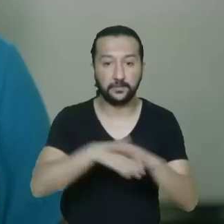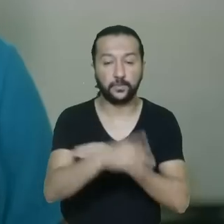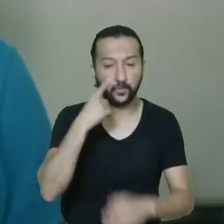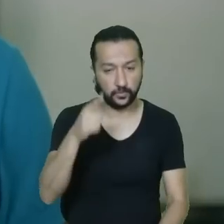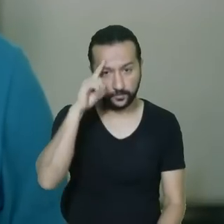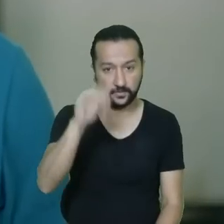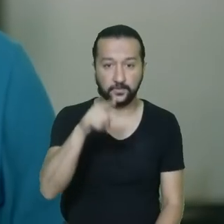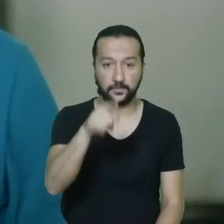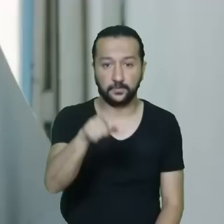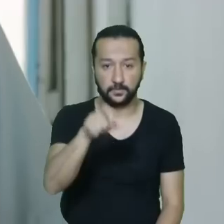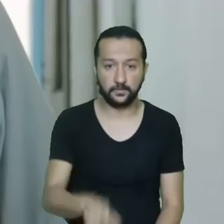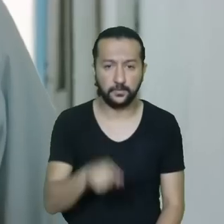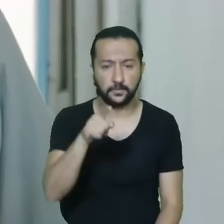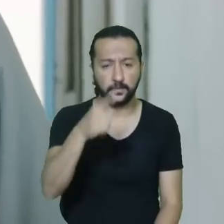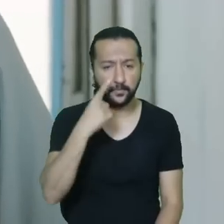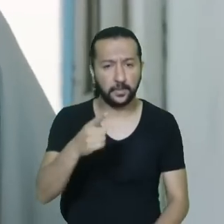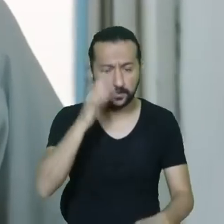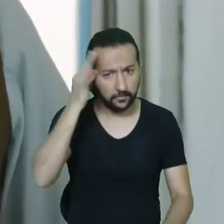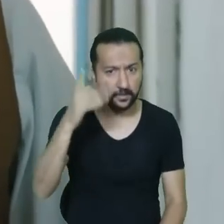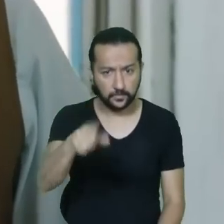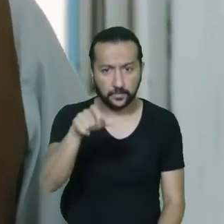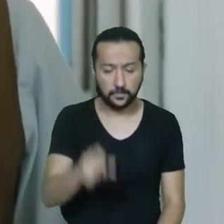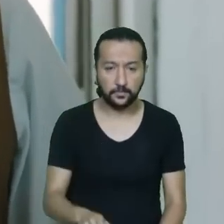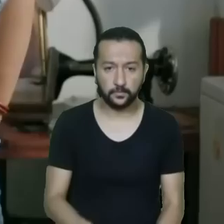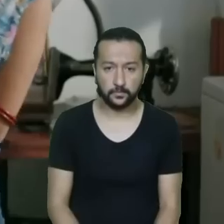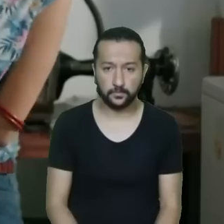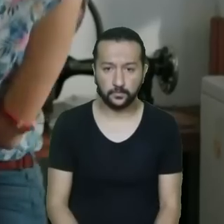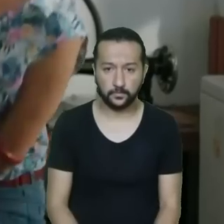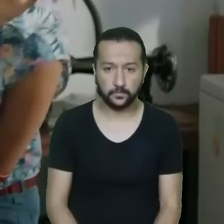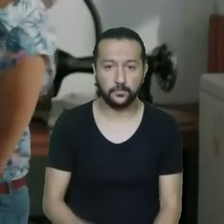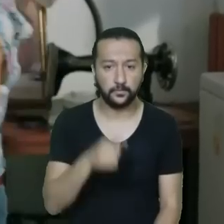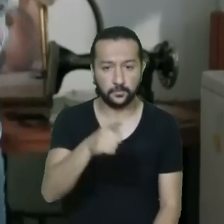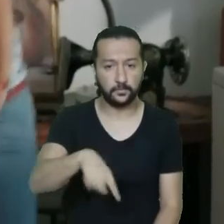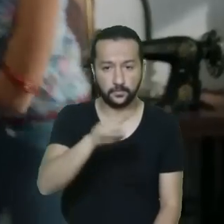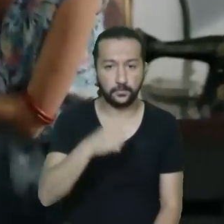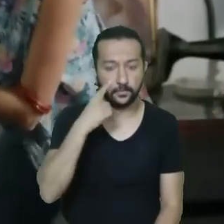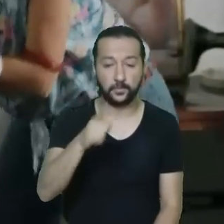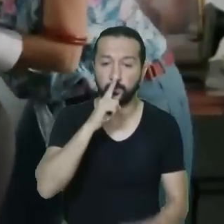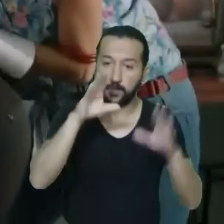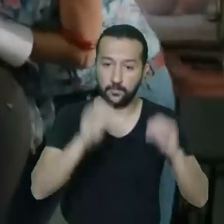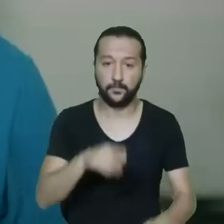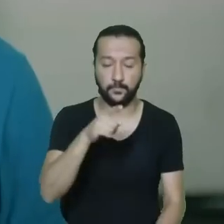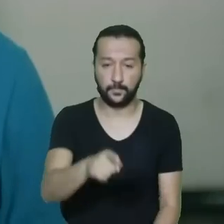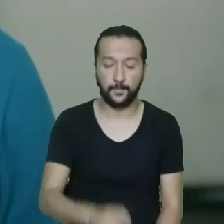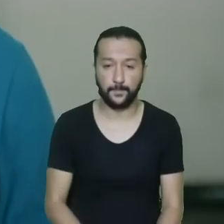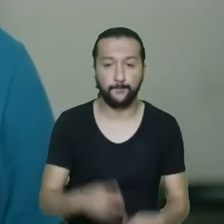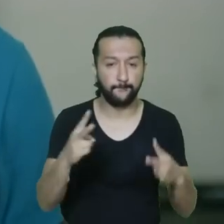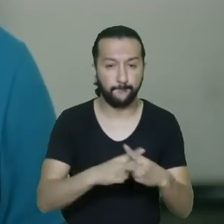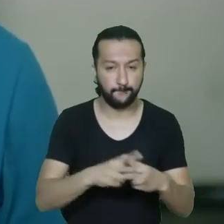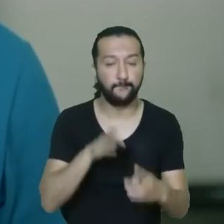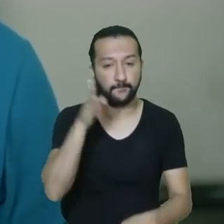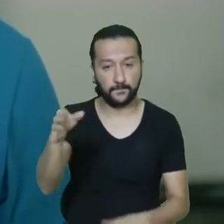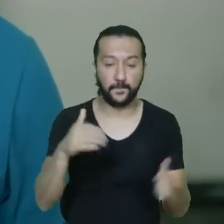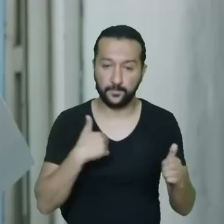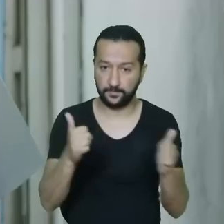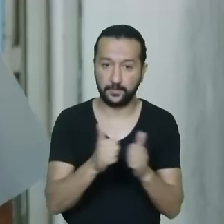demek göstereceğim sana. Anam diyorum manyak mısın sen? Burnu kıvırıyor. Hadi çıkarak kapa çeneni. Masaya yatırdı. Polisaya